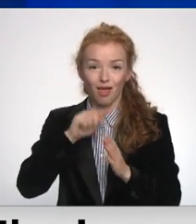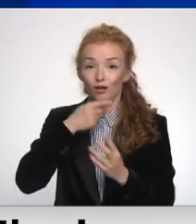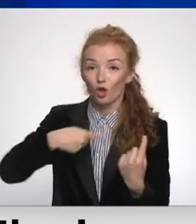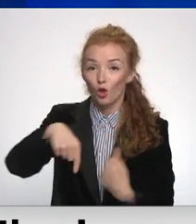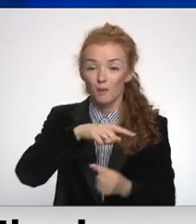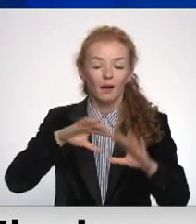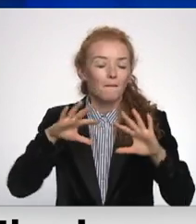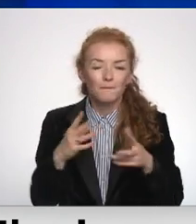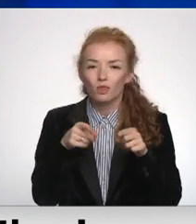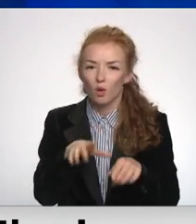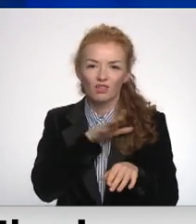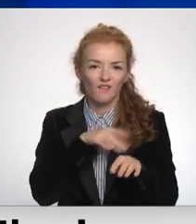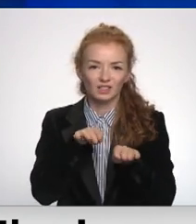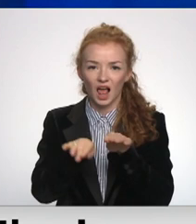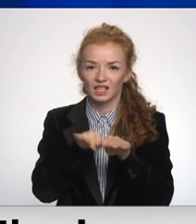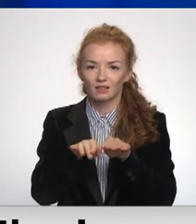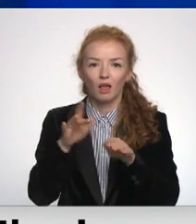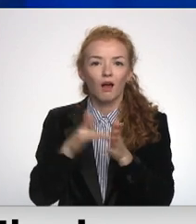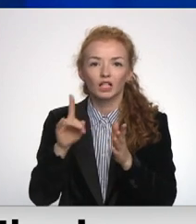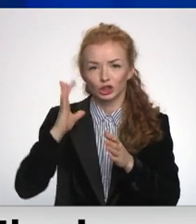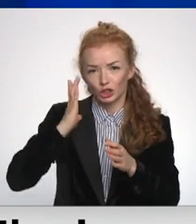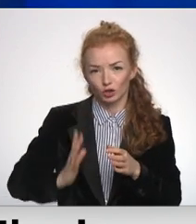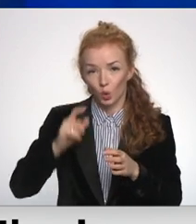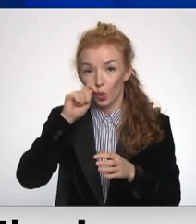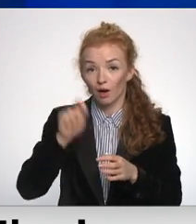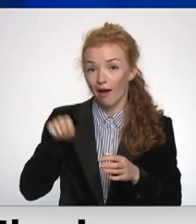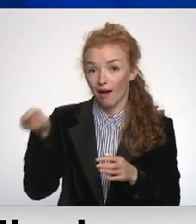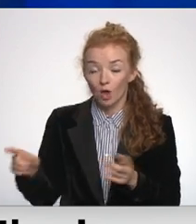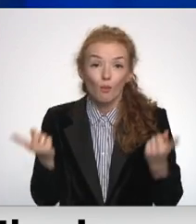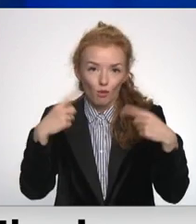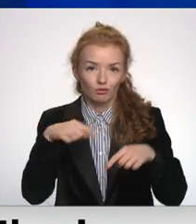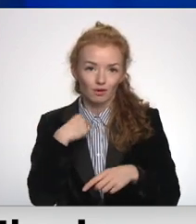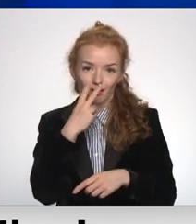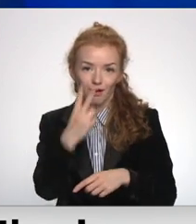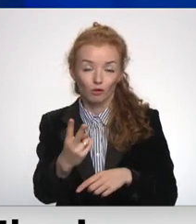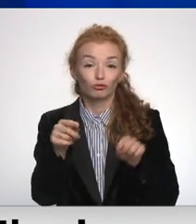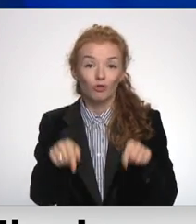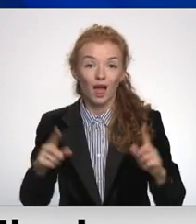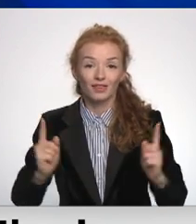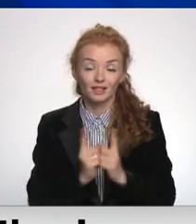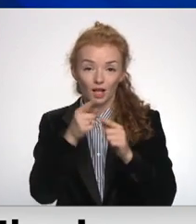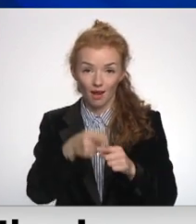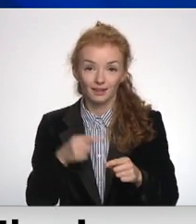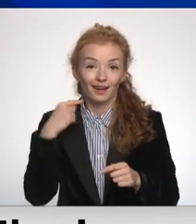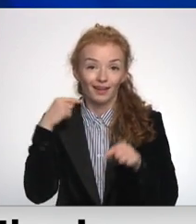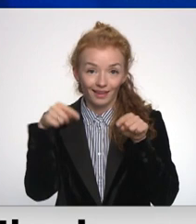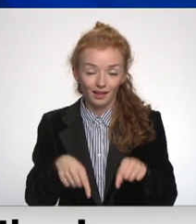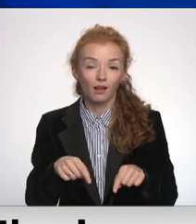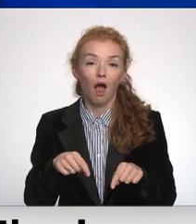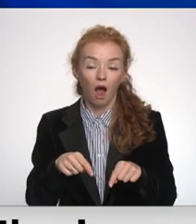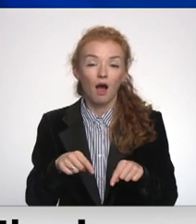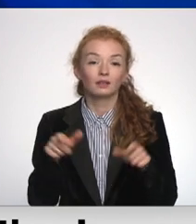nav salīdzināmas ar Ukraiņu ciešanām. Tas, ko redzu jau tagad, arī šajā tikšanās reizē Rīgā, ir, ka